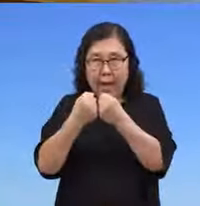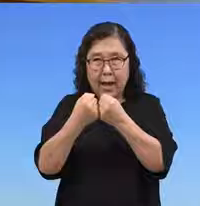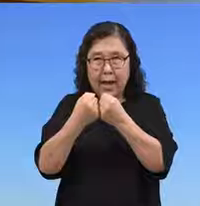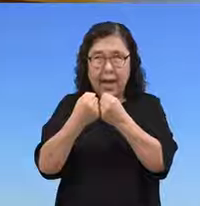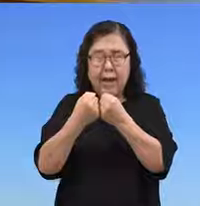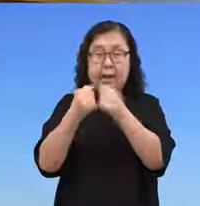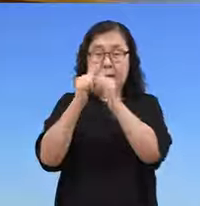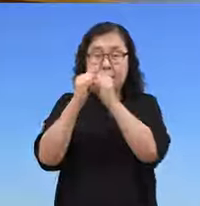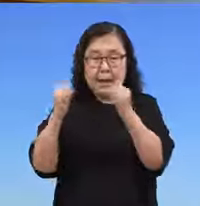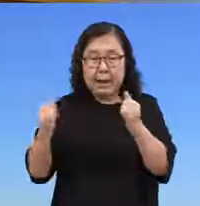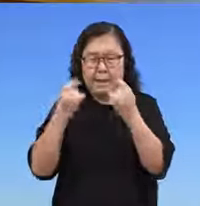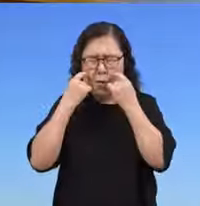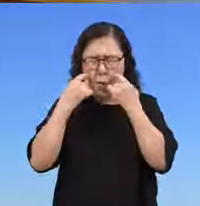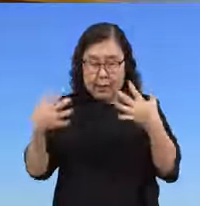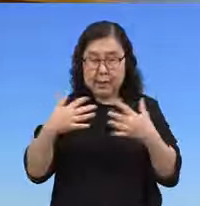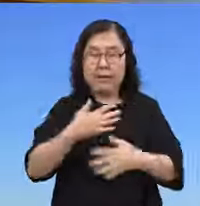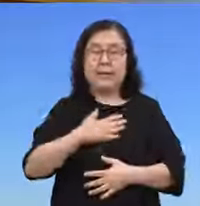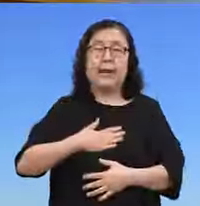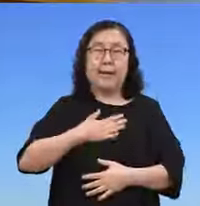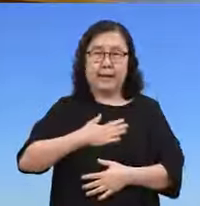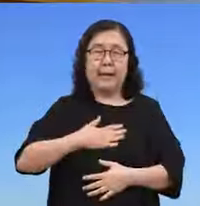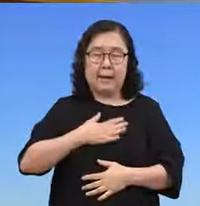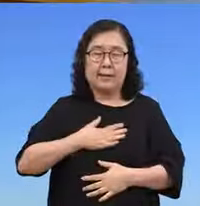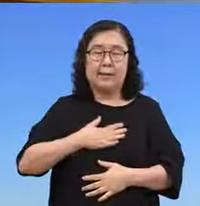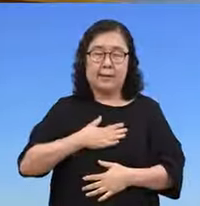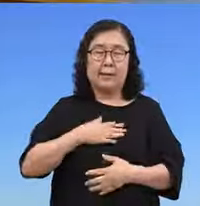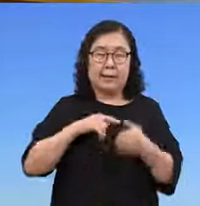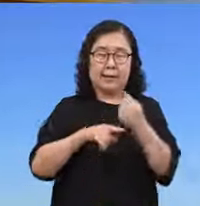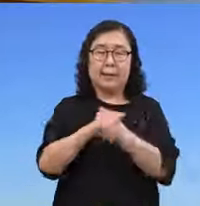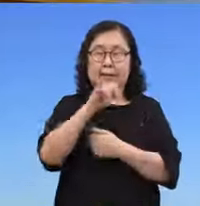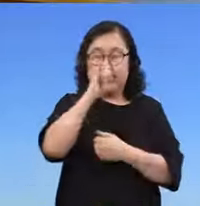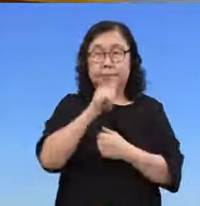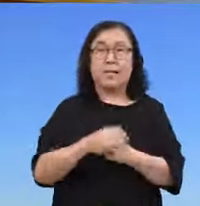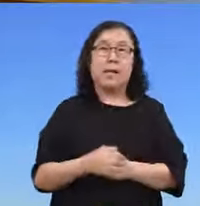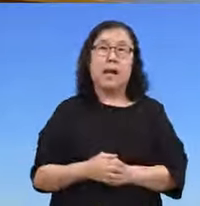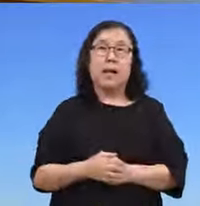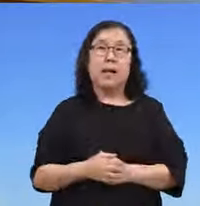대상을 정확하게 안다는 그런 의미를 내포하고 있습니다.